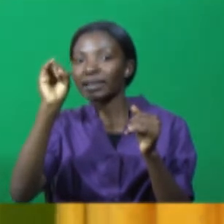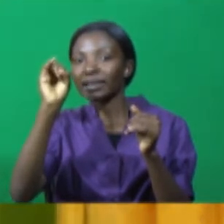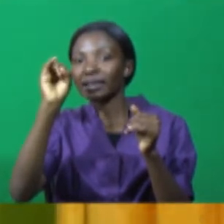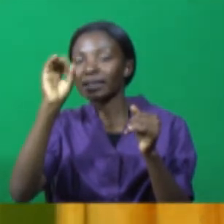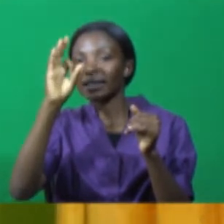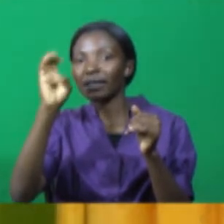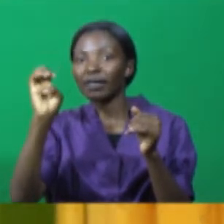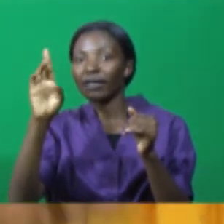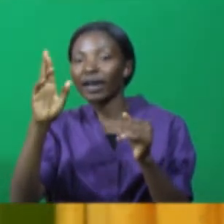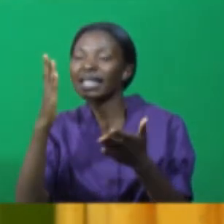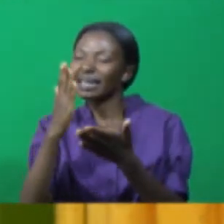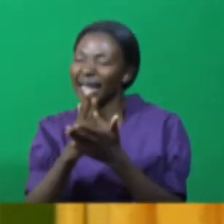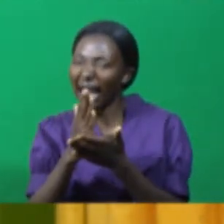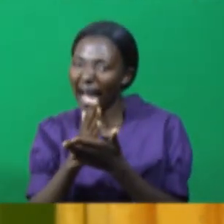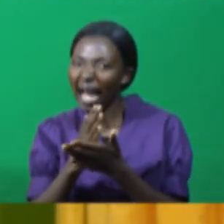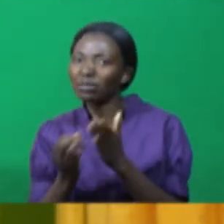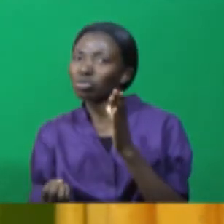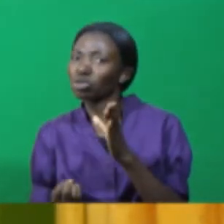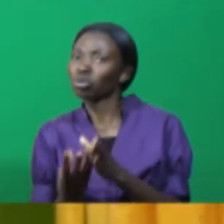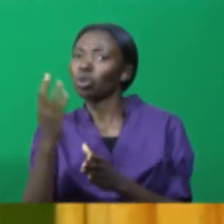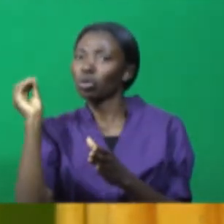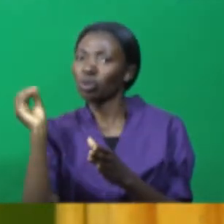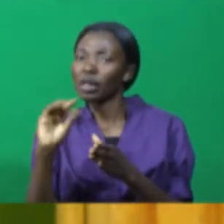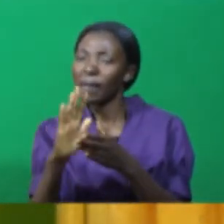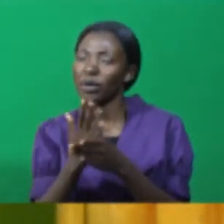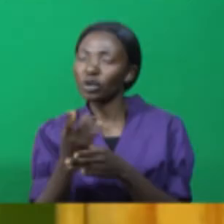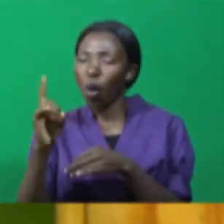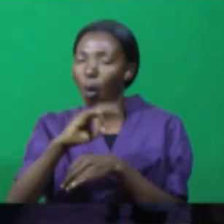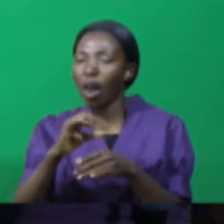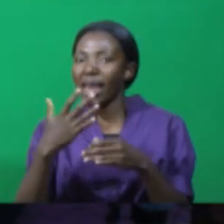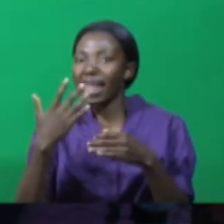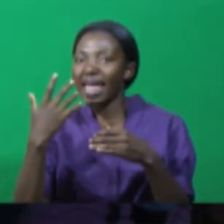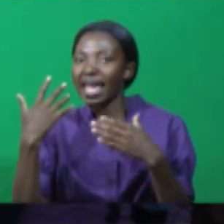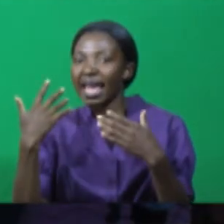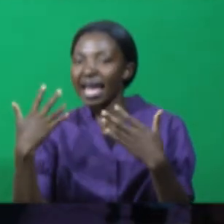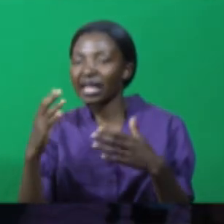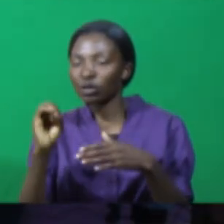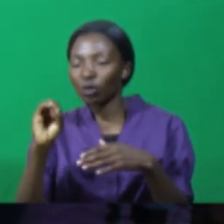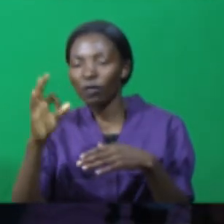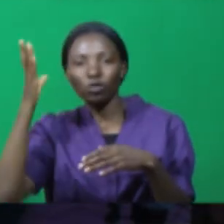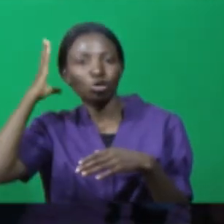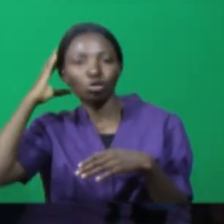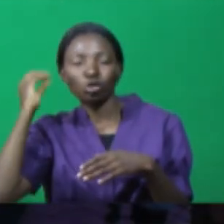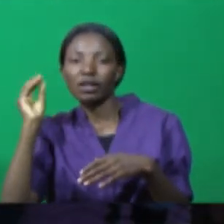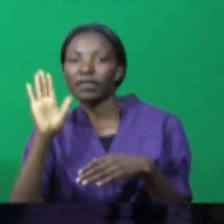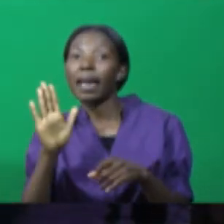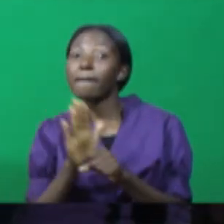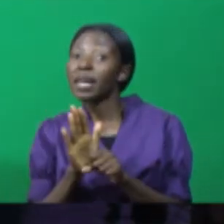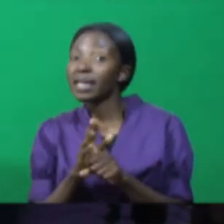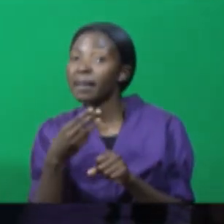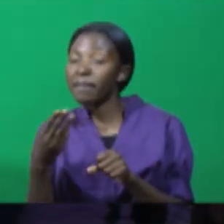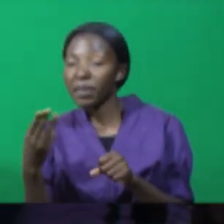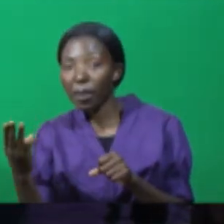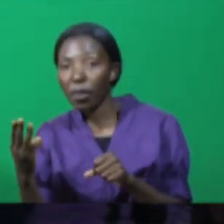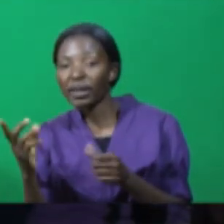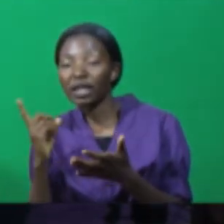akatanga kukomborerwa nekuda kweruoko rwemutsvene rwuri kubata. Vanhu vazhinji pane chinhu chavasingaziye